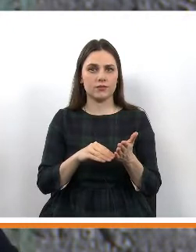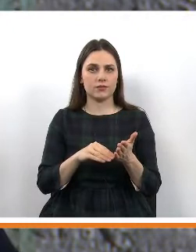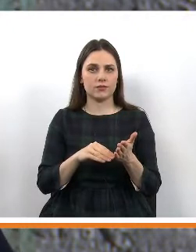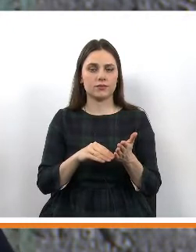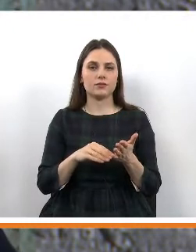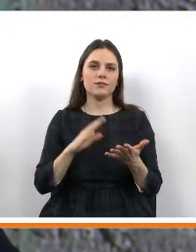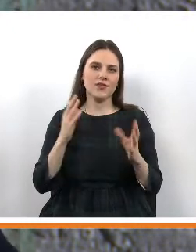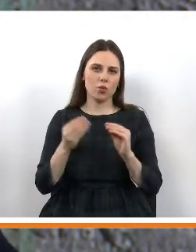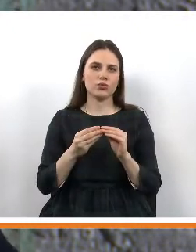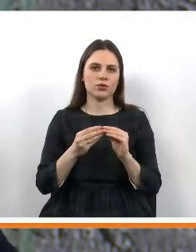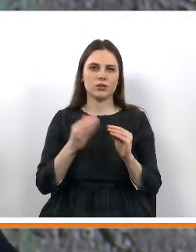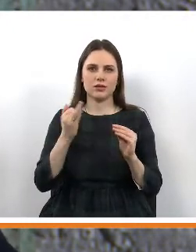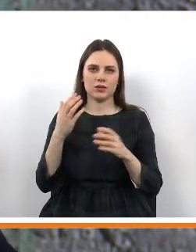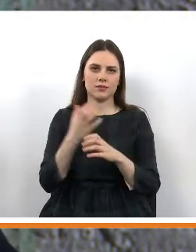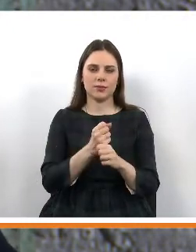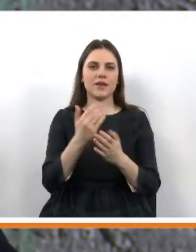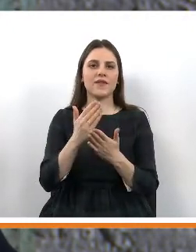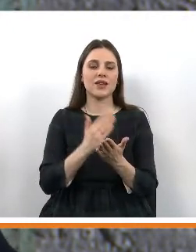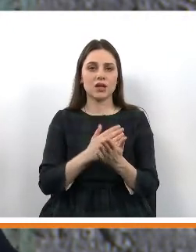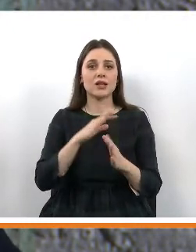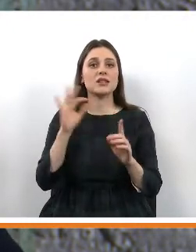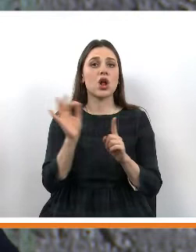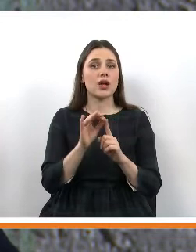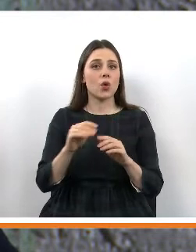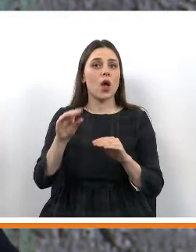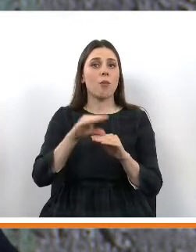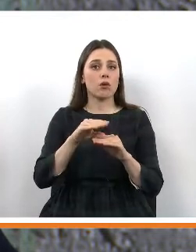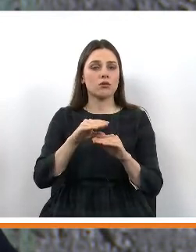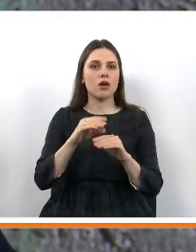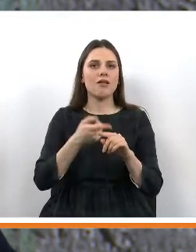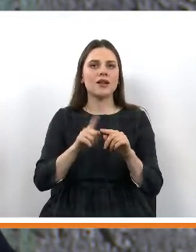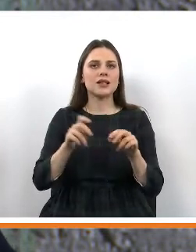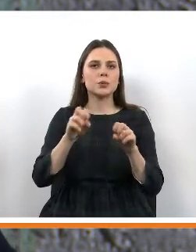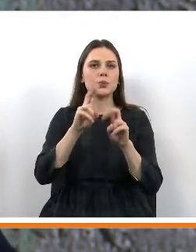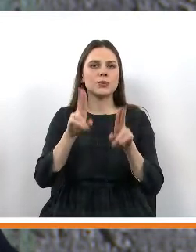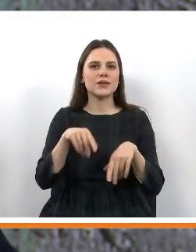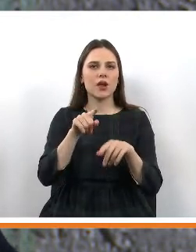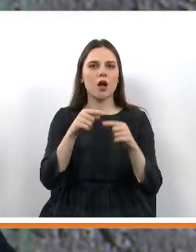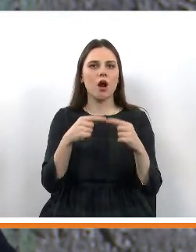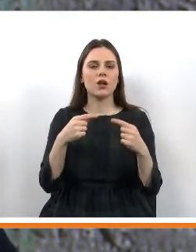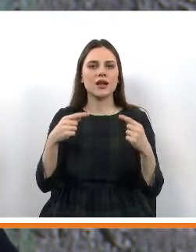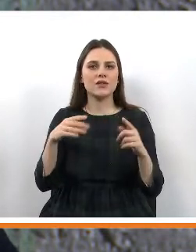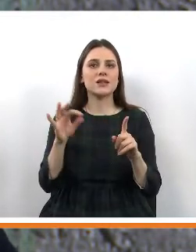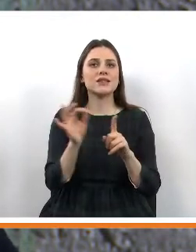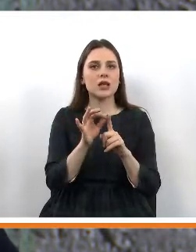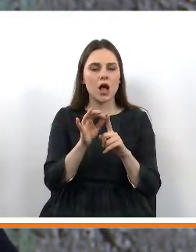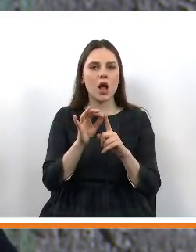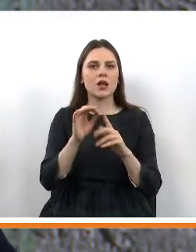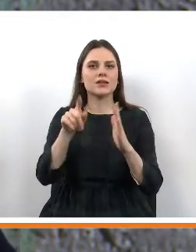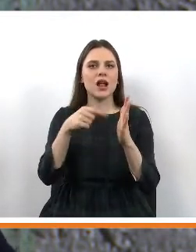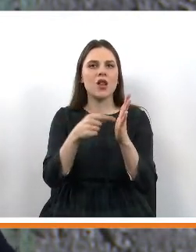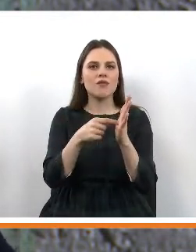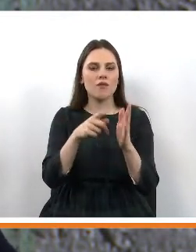в общем, он из сказанного можно сделать вывод, что целевой капитал является специфической разновидностью средств целевого финансирования,